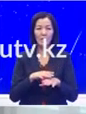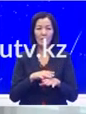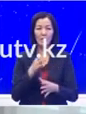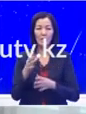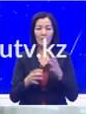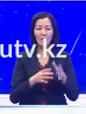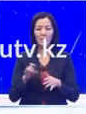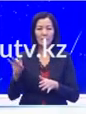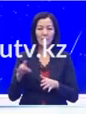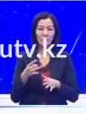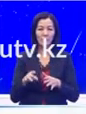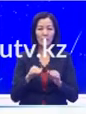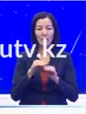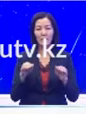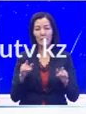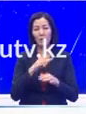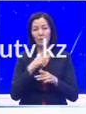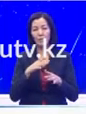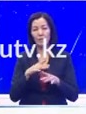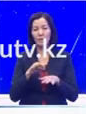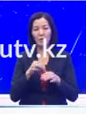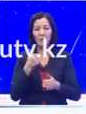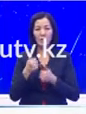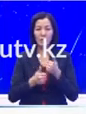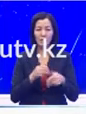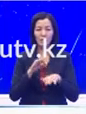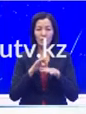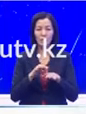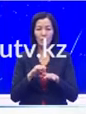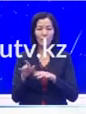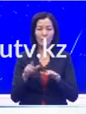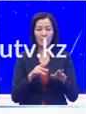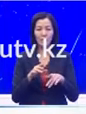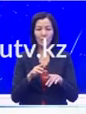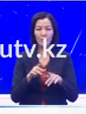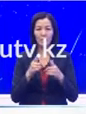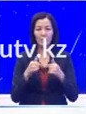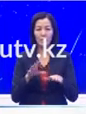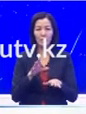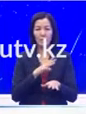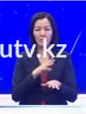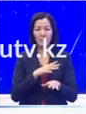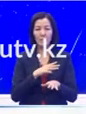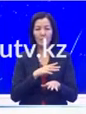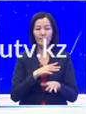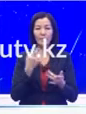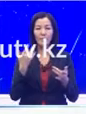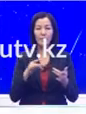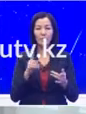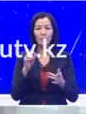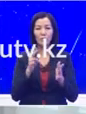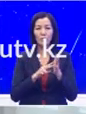деңгейде, республикалық деңгейде көптеген шаралар ұйымдастырылды. Солардың бірі биыл осы Жамбылдың 175 жылдығы